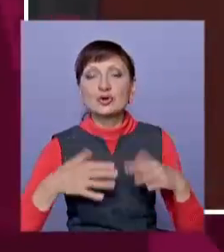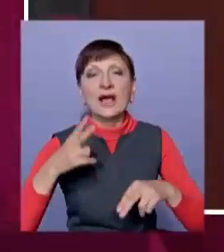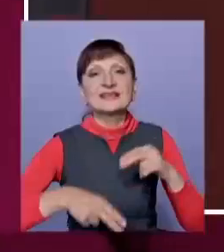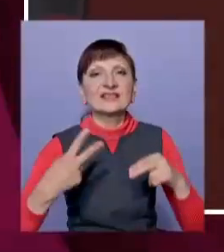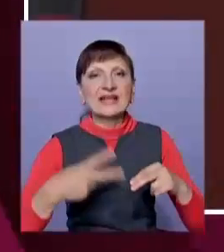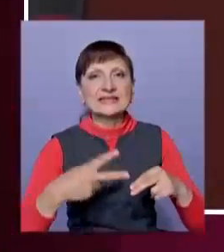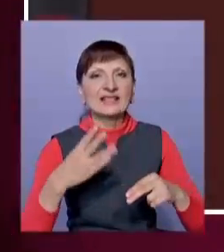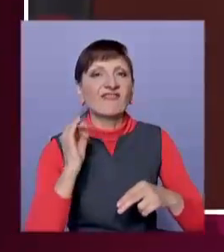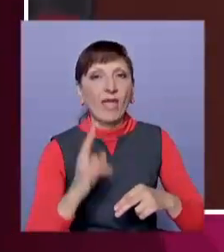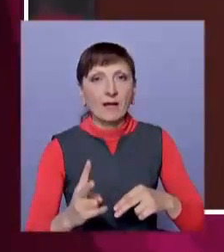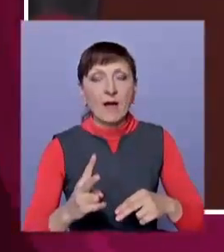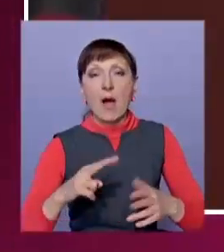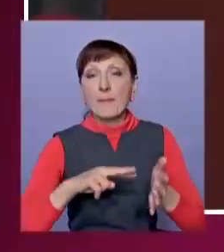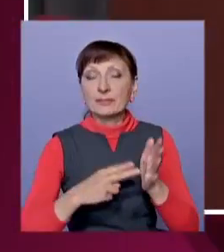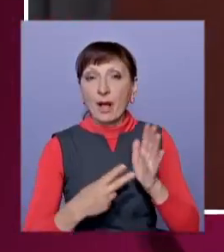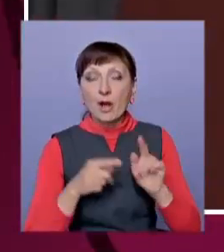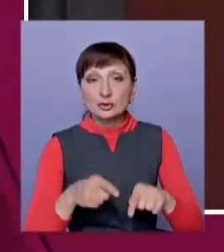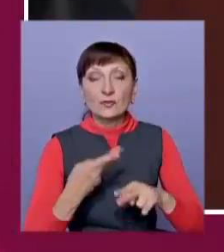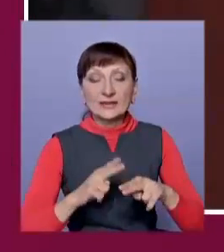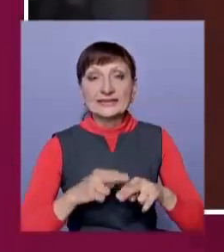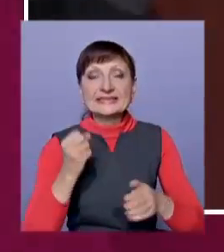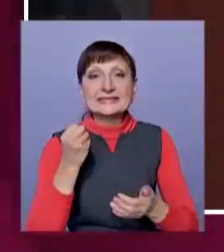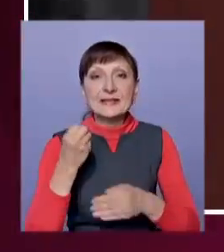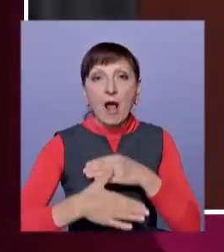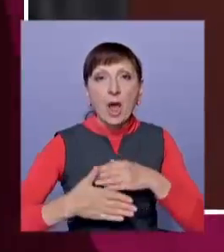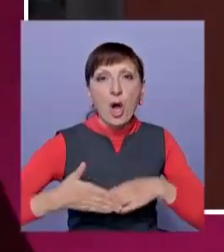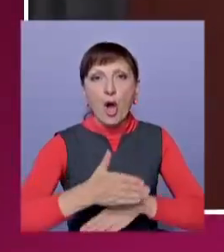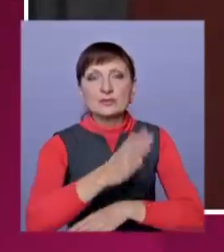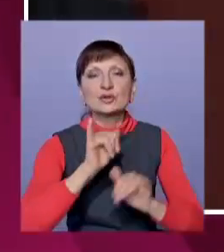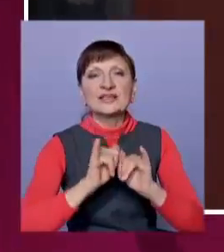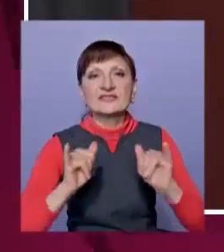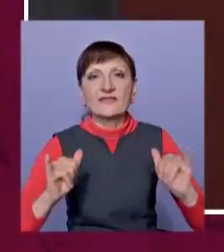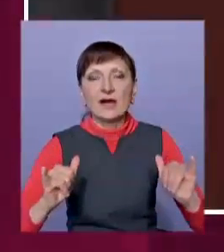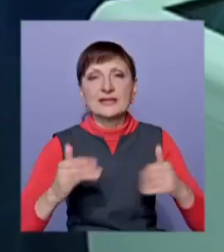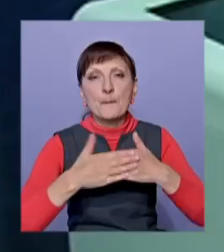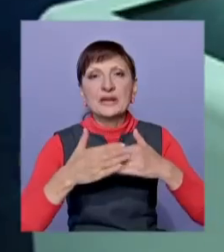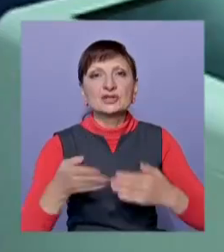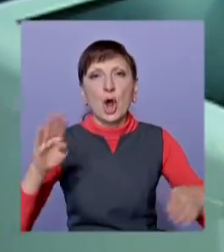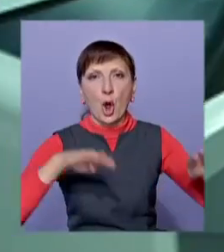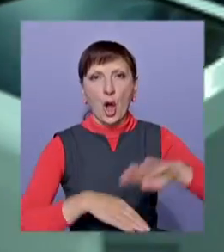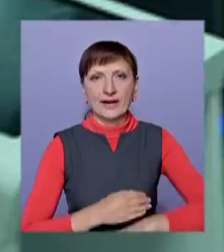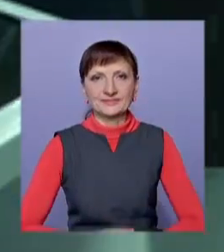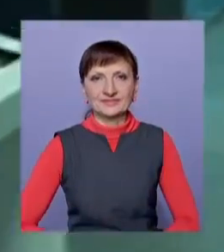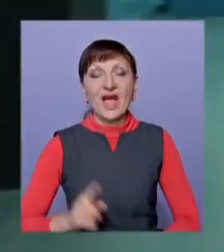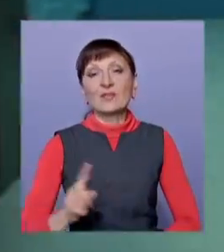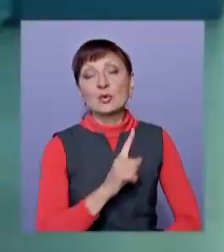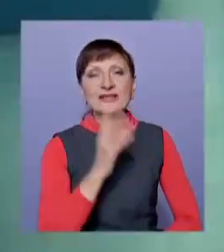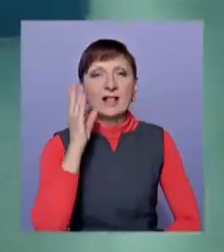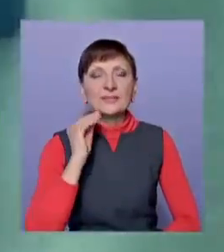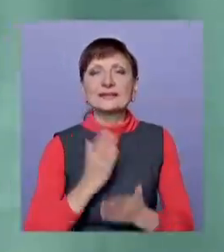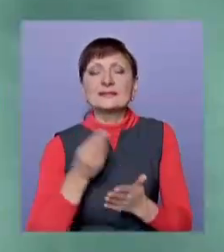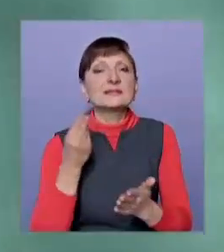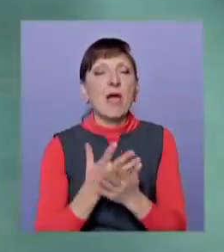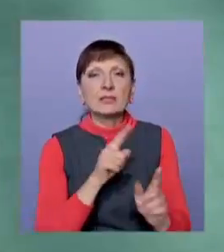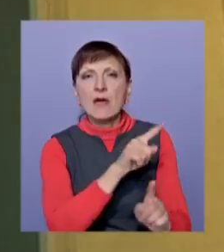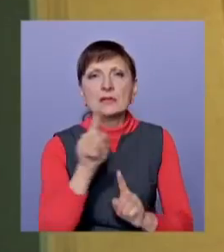20 века, предполагалось, что вот эта центральная ось будет развиваться туда дальше, ближе к горам. В музее Алматы есть ценный экспонат